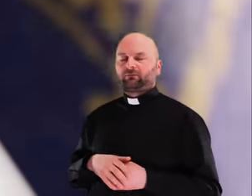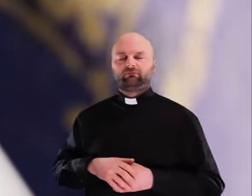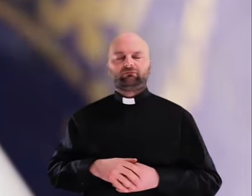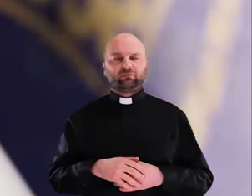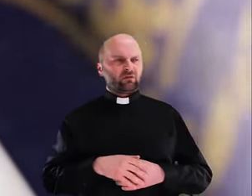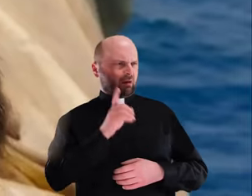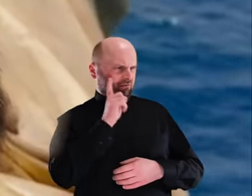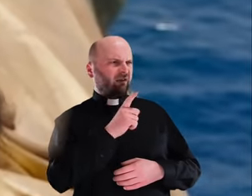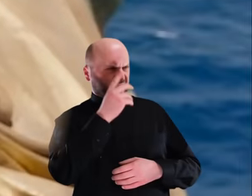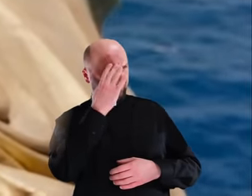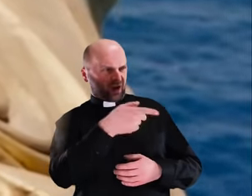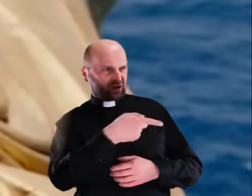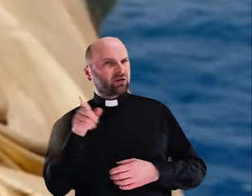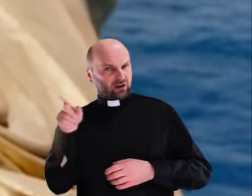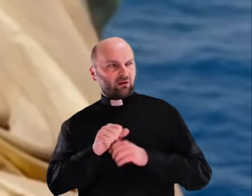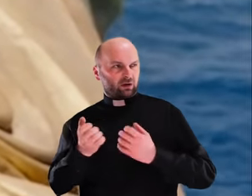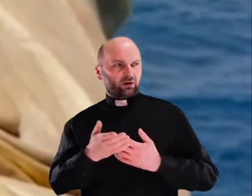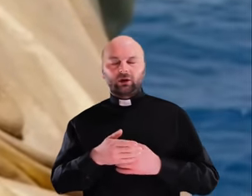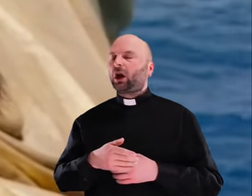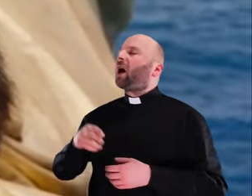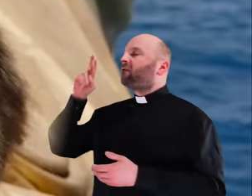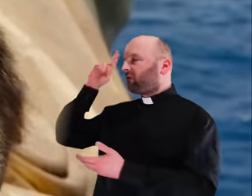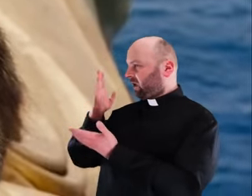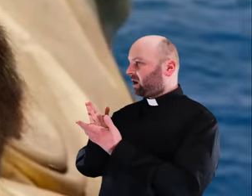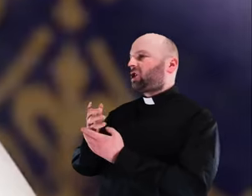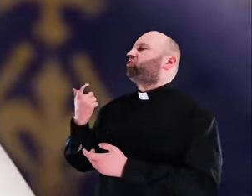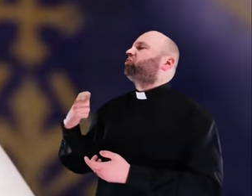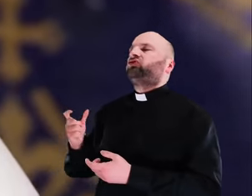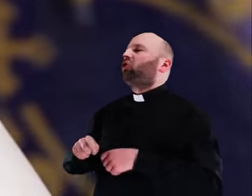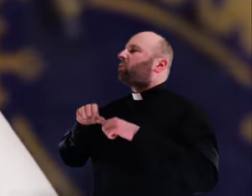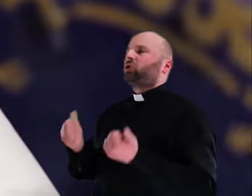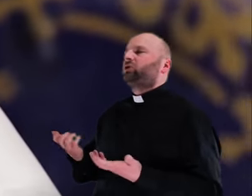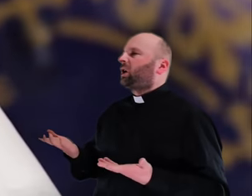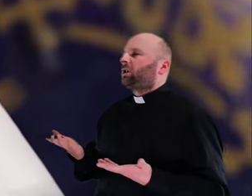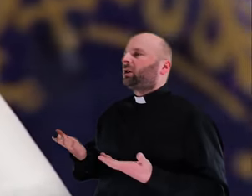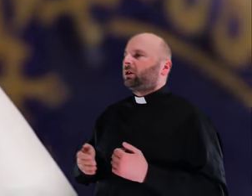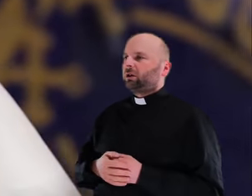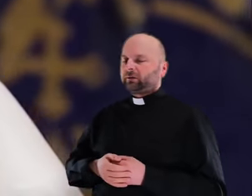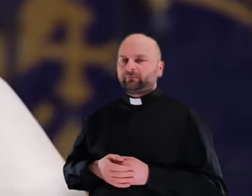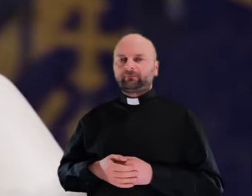wierzysz, że ona tam leży? Wiesz, jeśli nie wiara, cóż nam pozostaje?